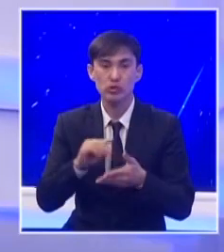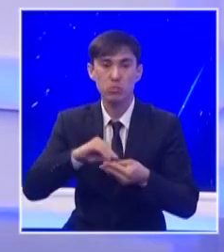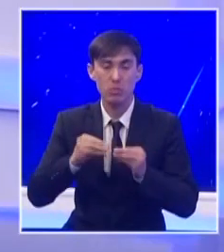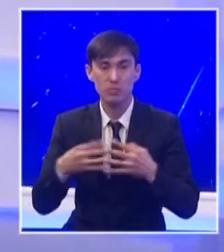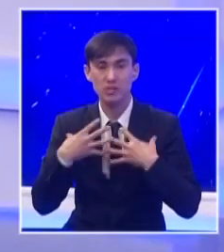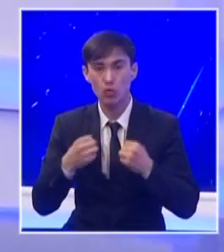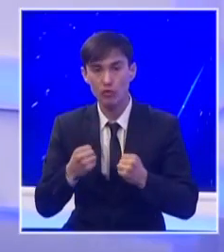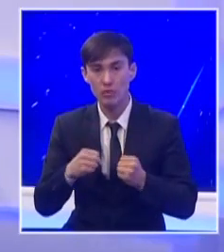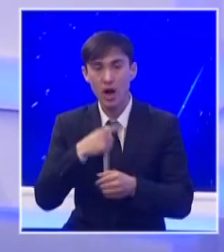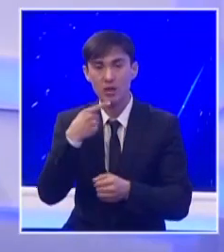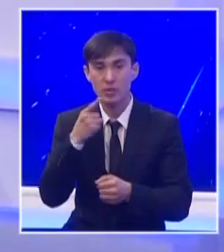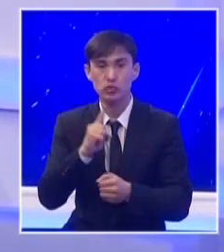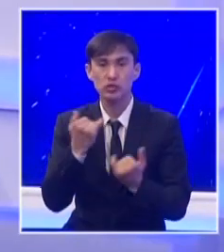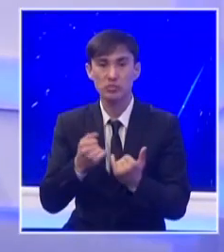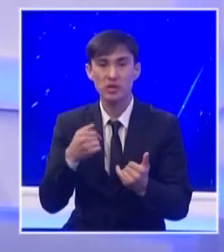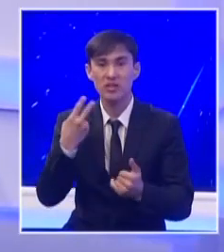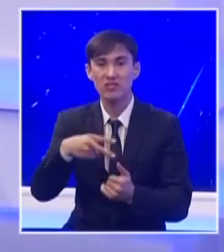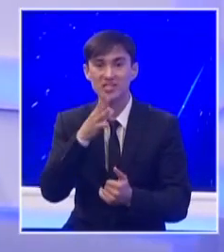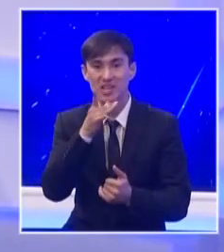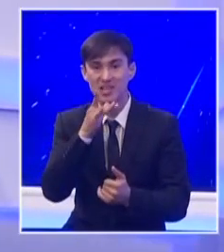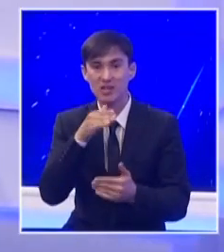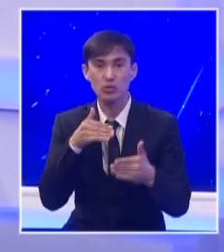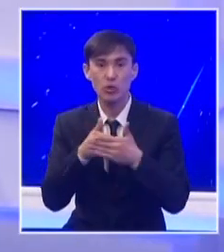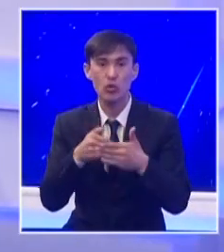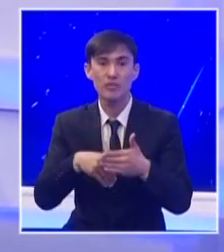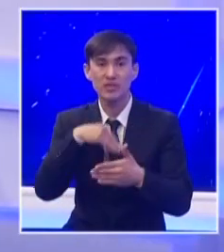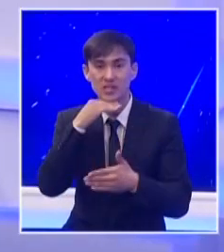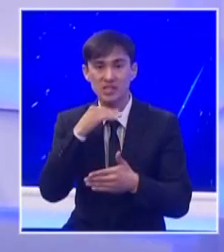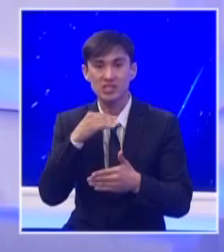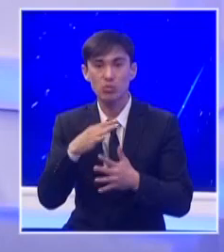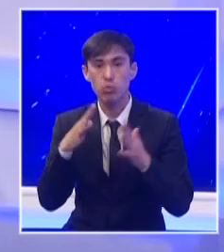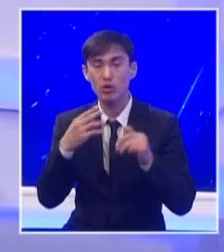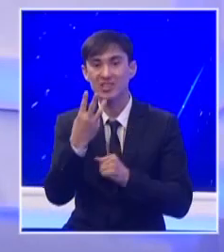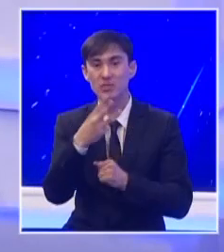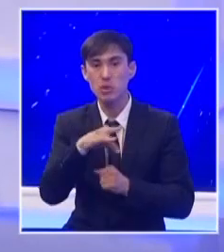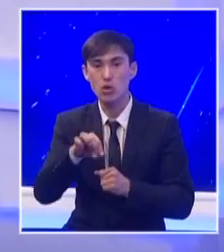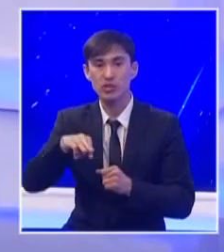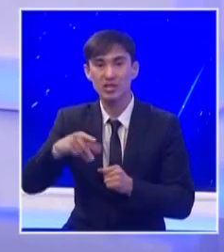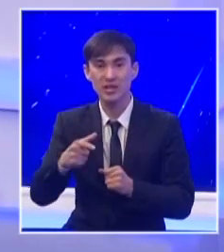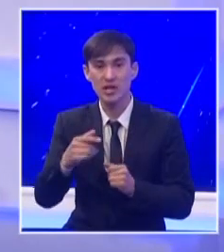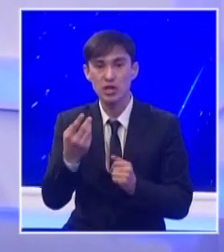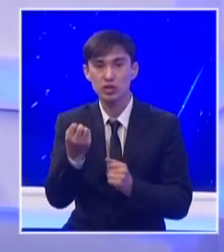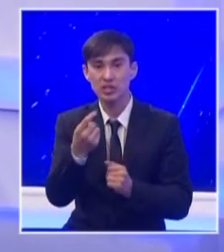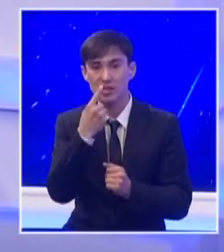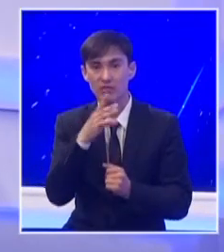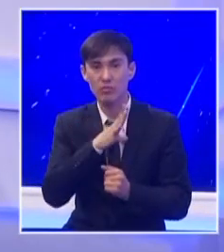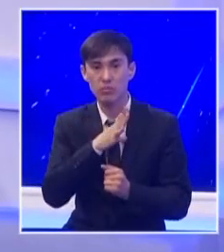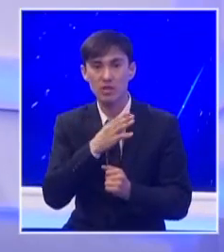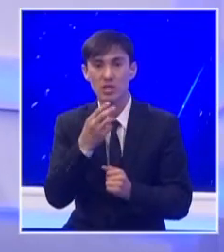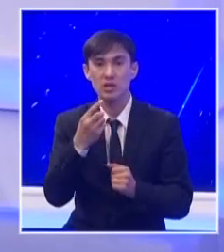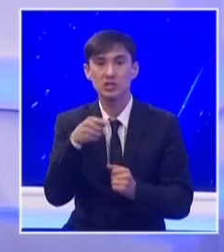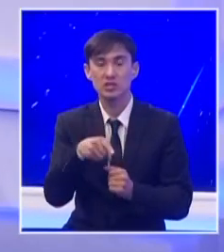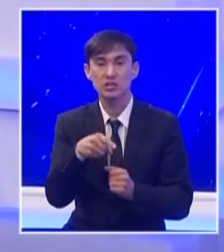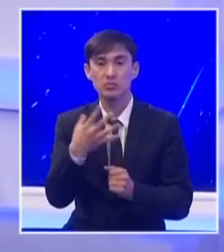здоровьем. Стоит отметить, что теперь для 20-летних порог достаточности составляет чуть более 3 миллионов тенге. Еще недавно он составлял